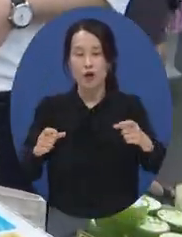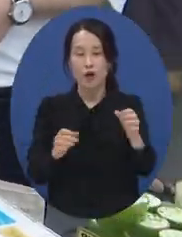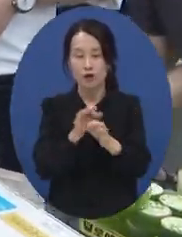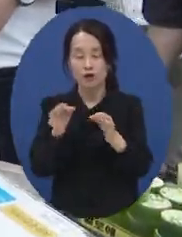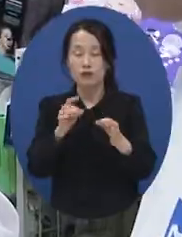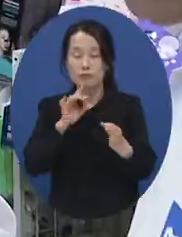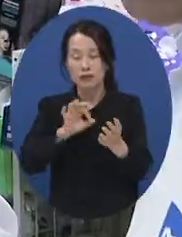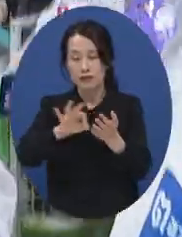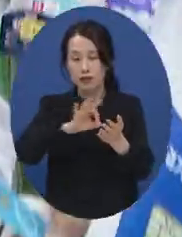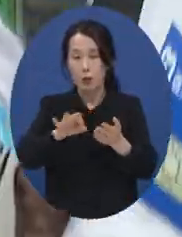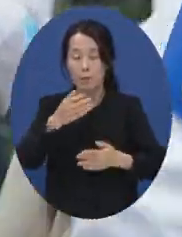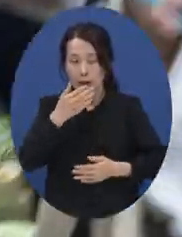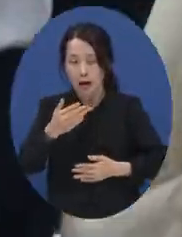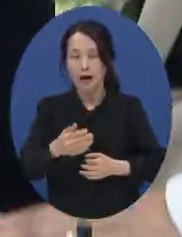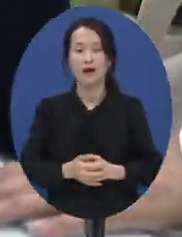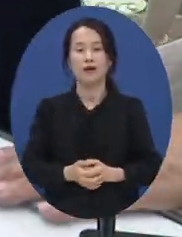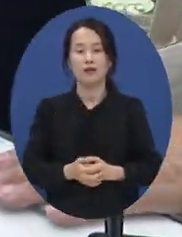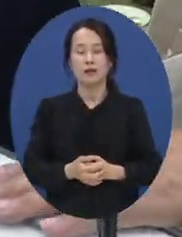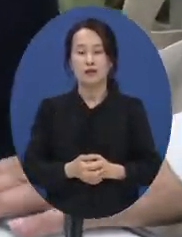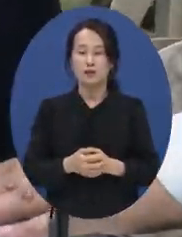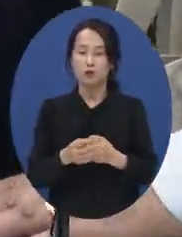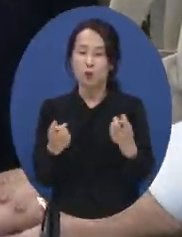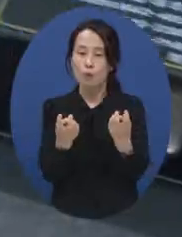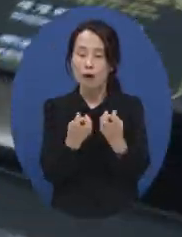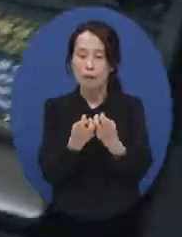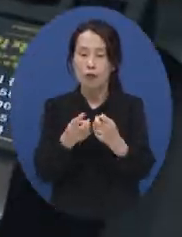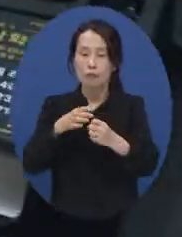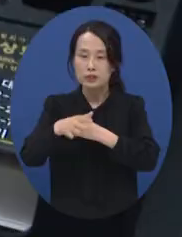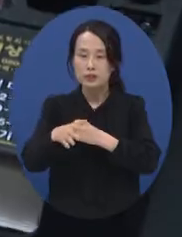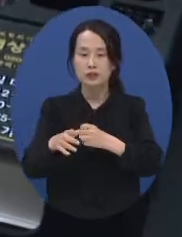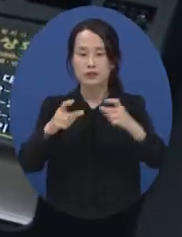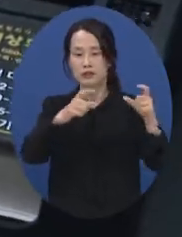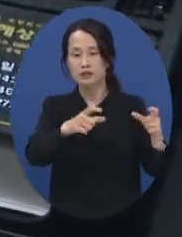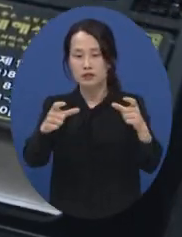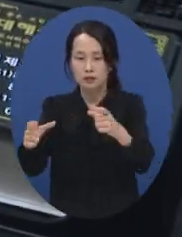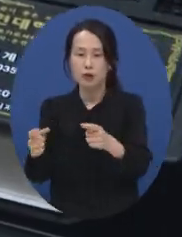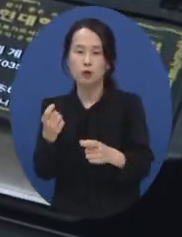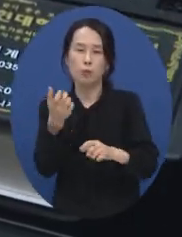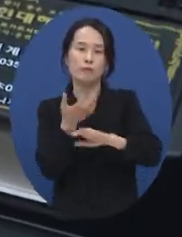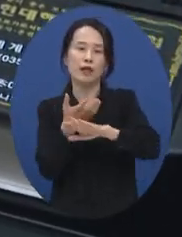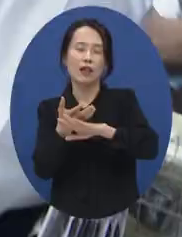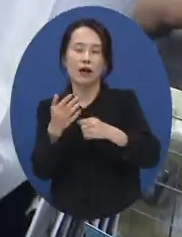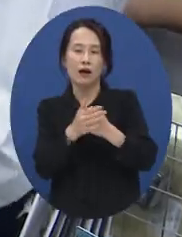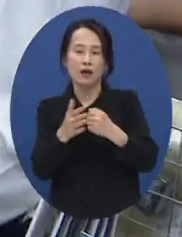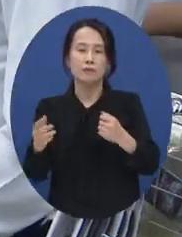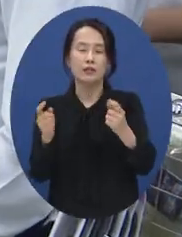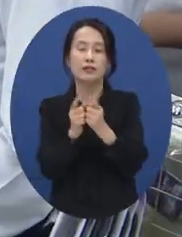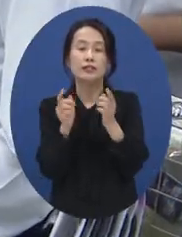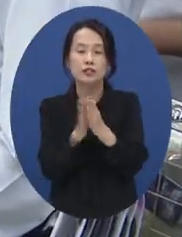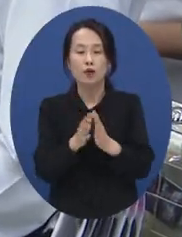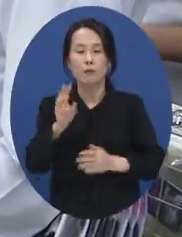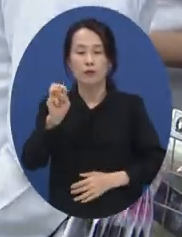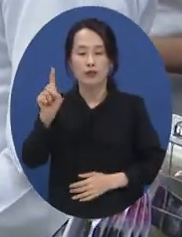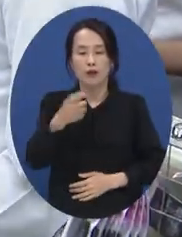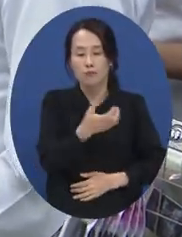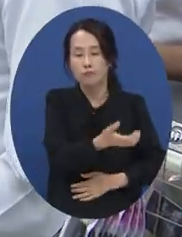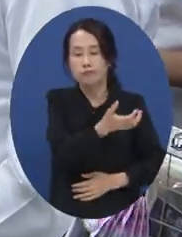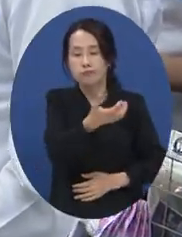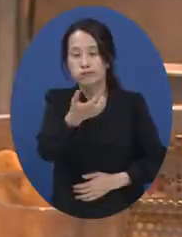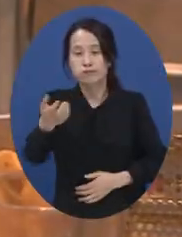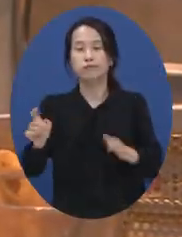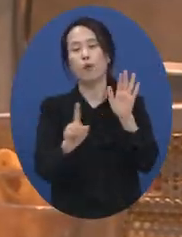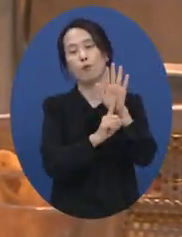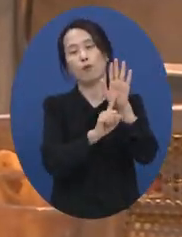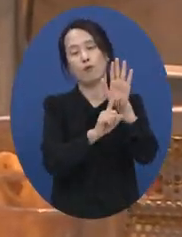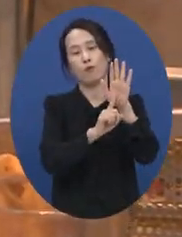건 경기 지역 모두 똑같지만 인센티브 등 운영 방식이 지자체마다 조금씩 다르기 때문에 직접 31개 시군을 돌며 홍보하려는